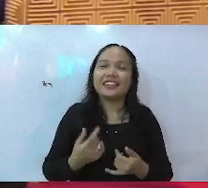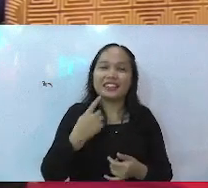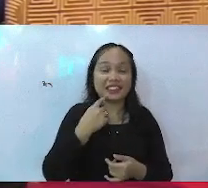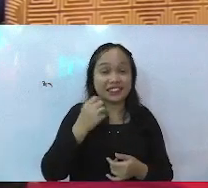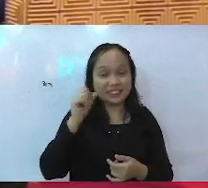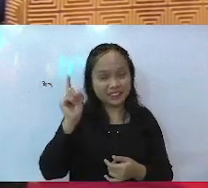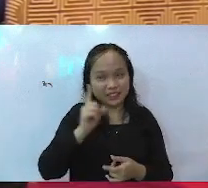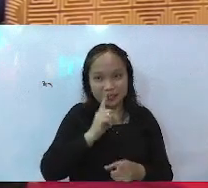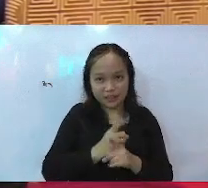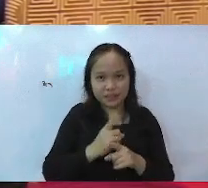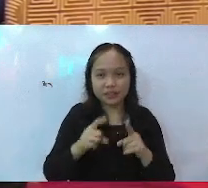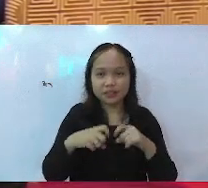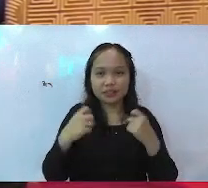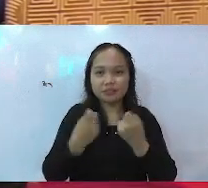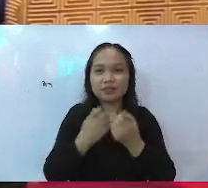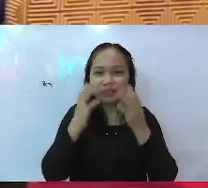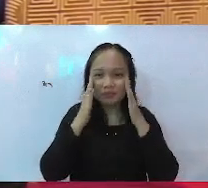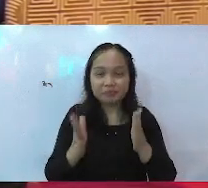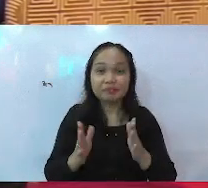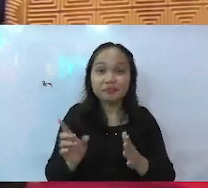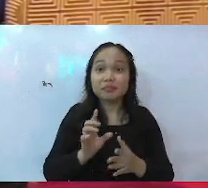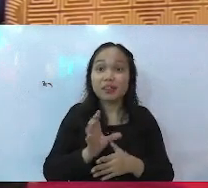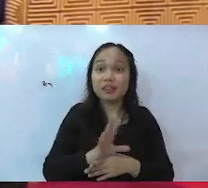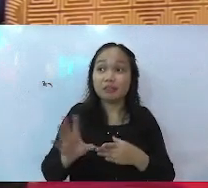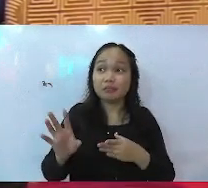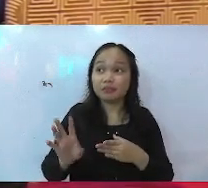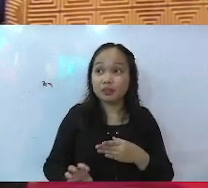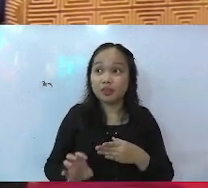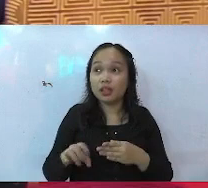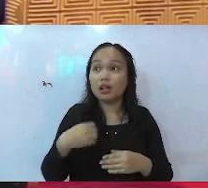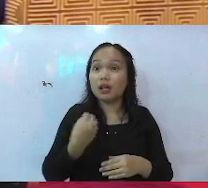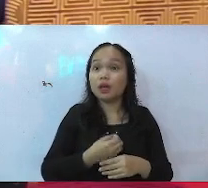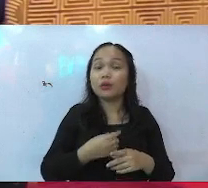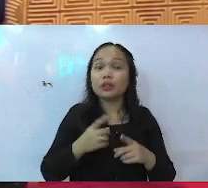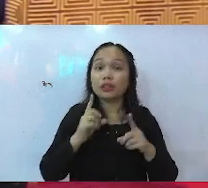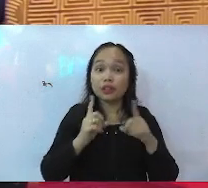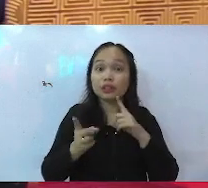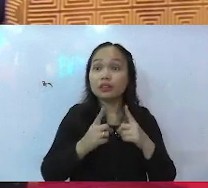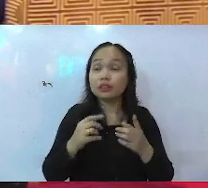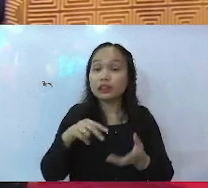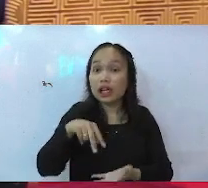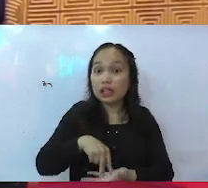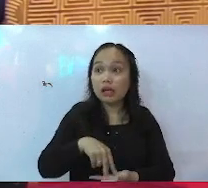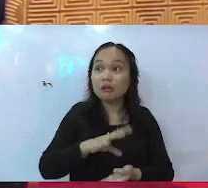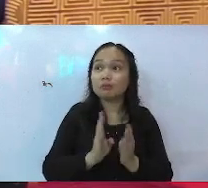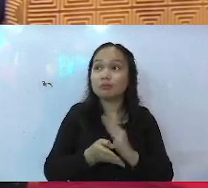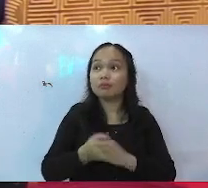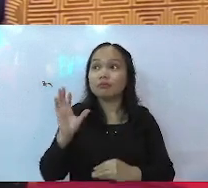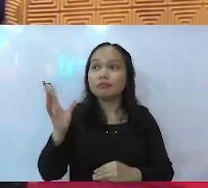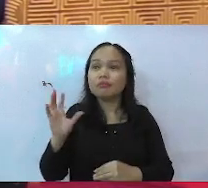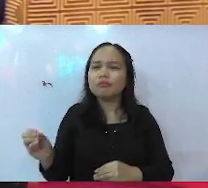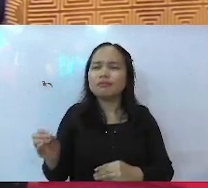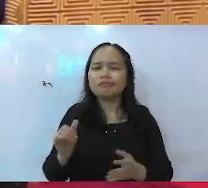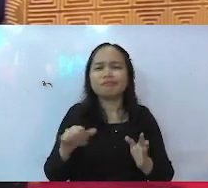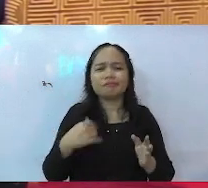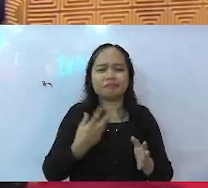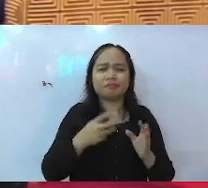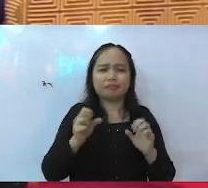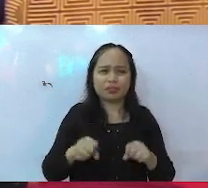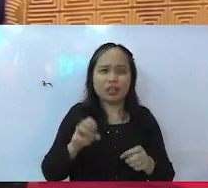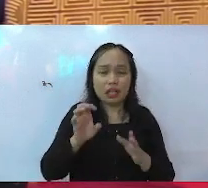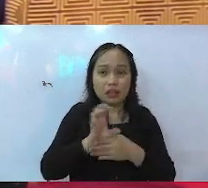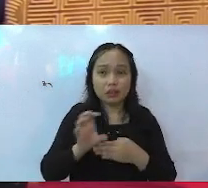team Focus ah sa pagtatapos ng topic nating stand up and standout lalabas pa rin yung katagang ano eh